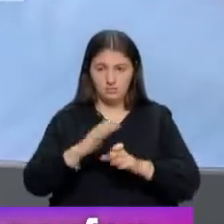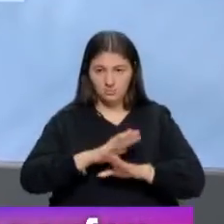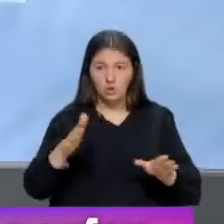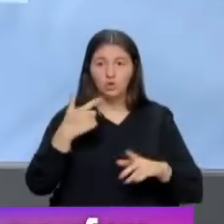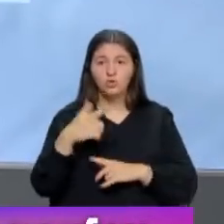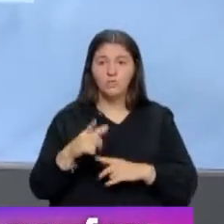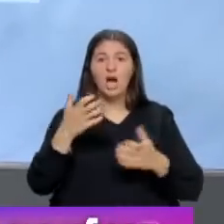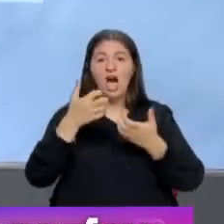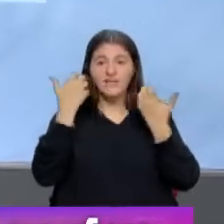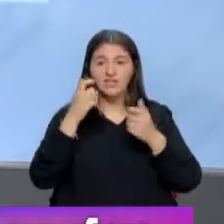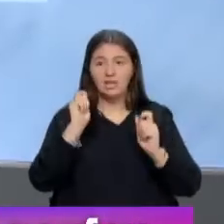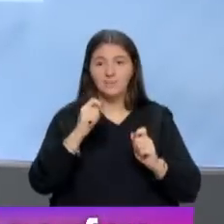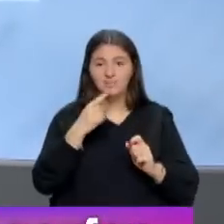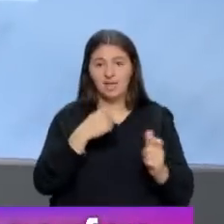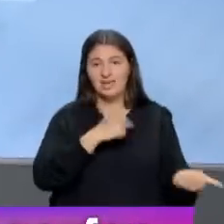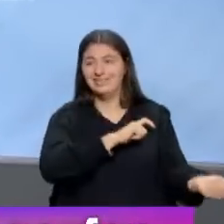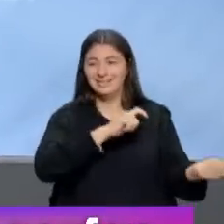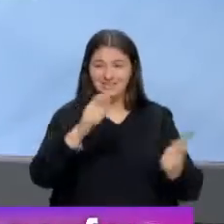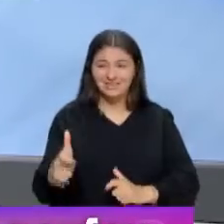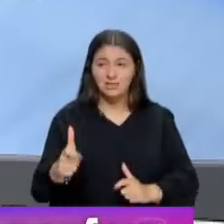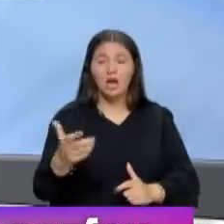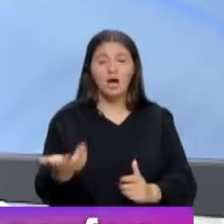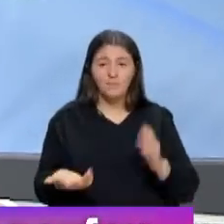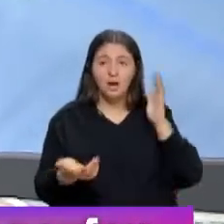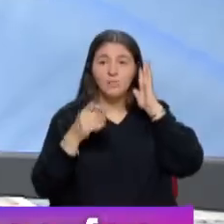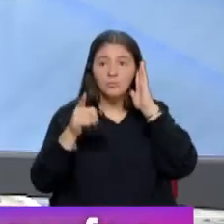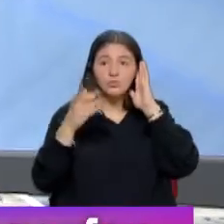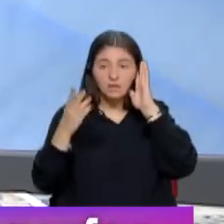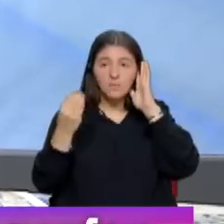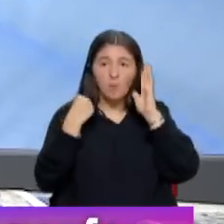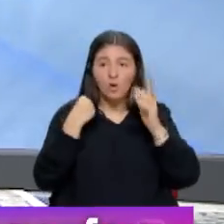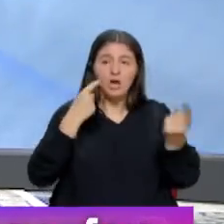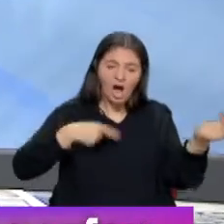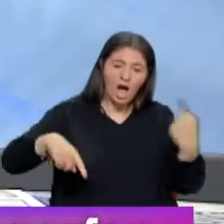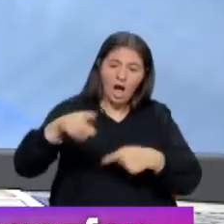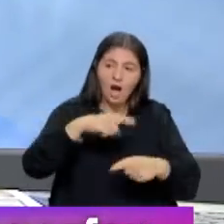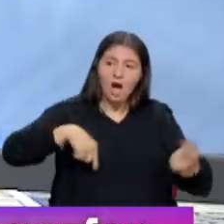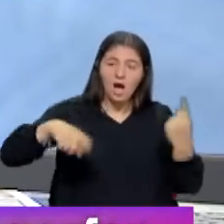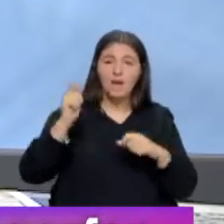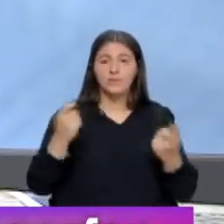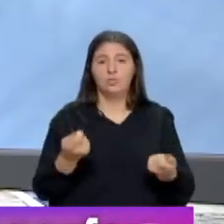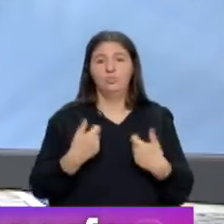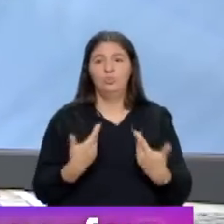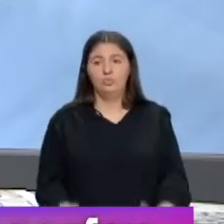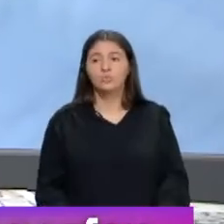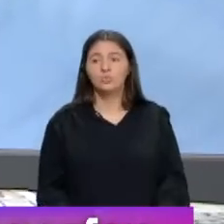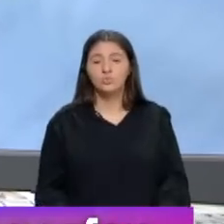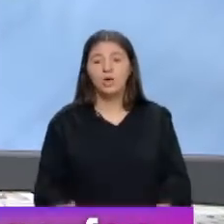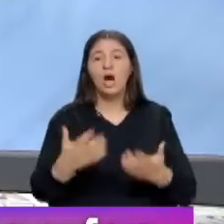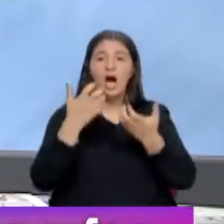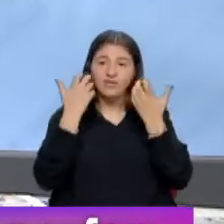köyüme hayvancılık yapayım diye fakat Hani bunu da borçla harçla çevirmeye çalışıyoruz